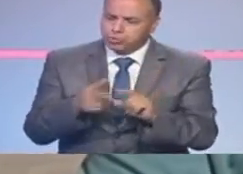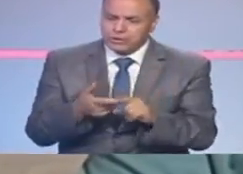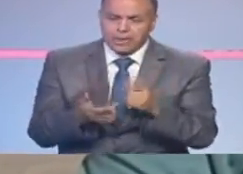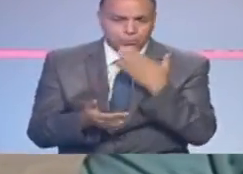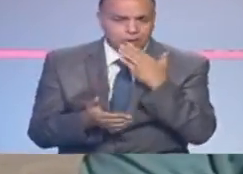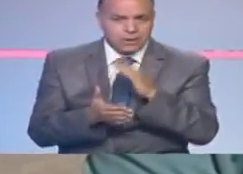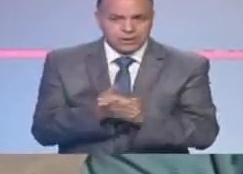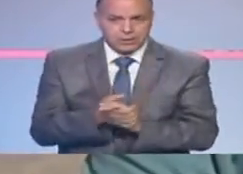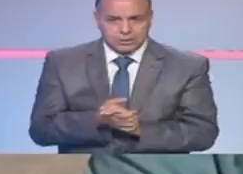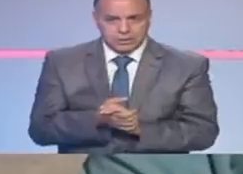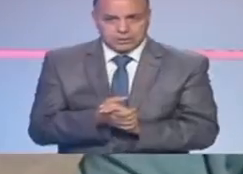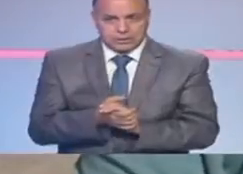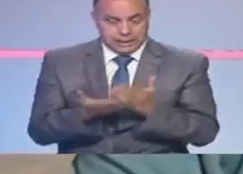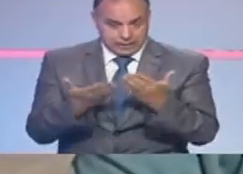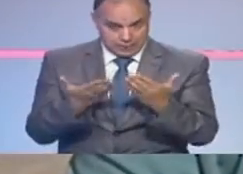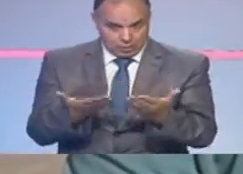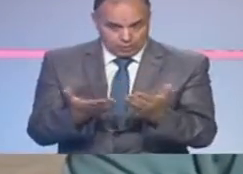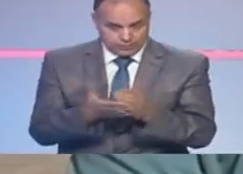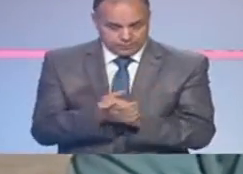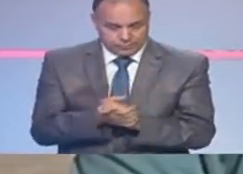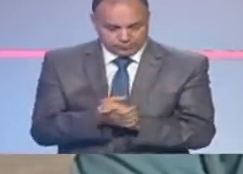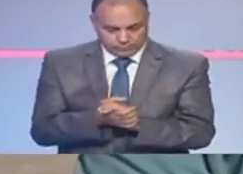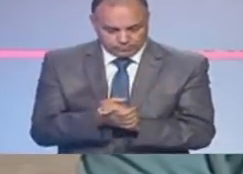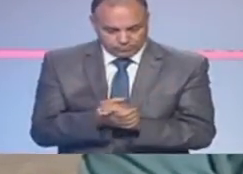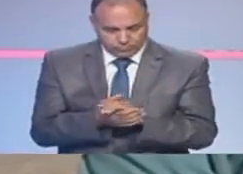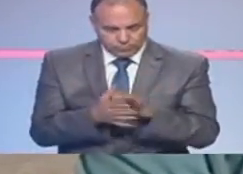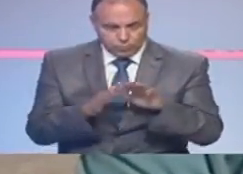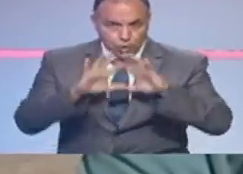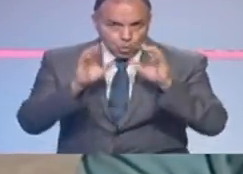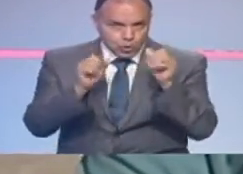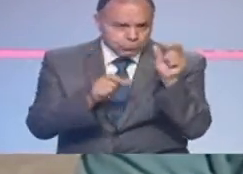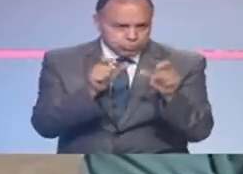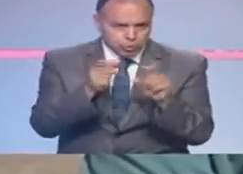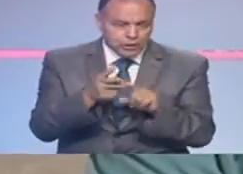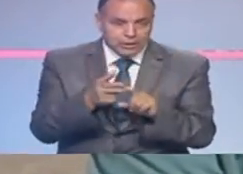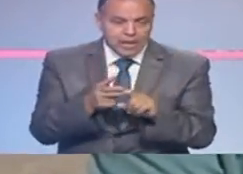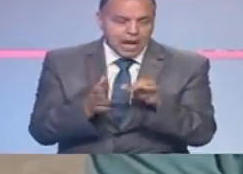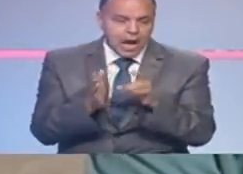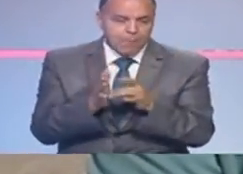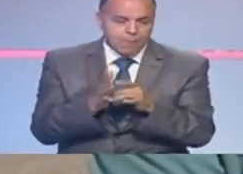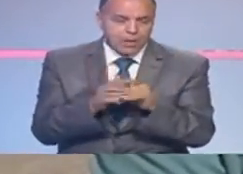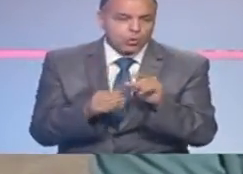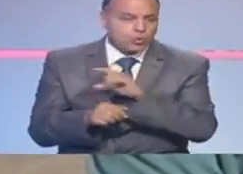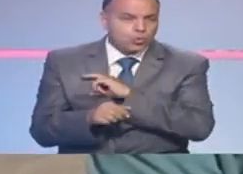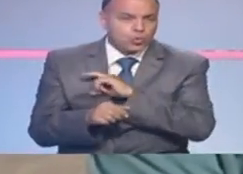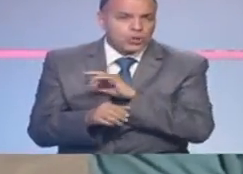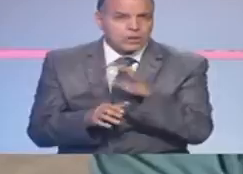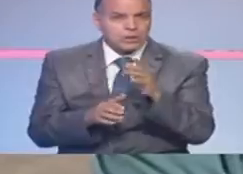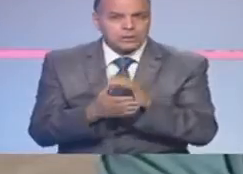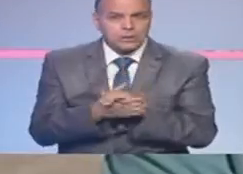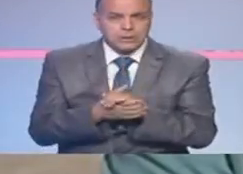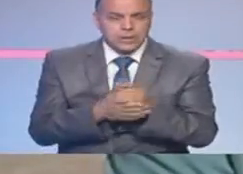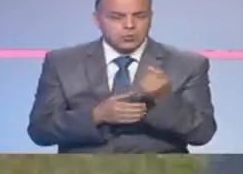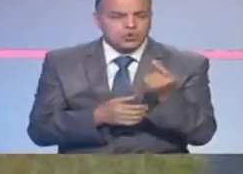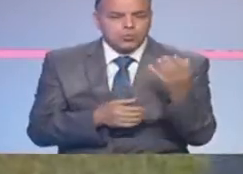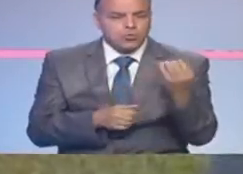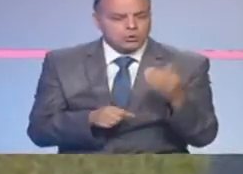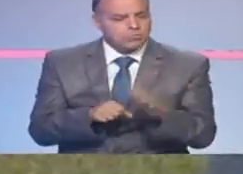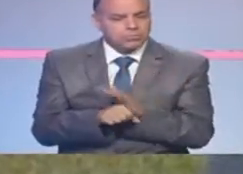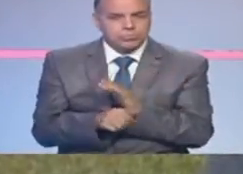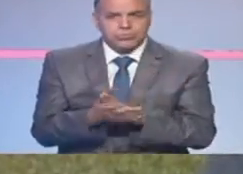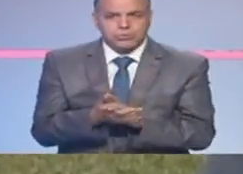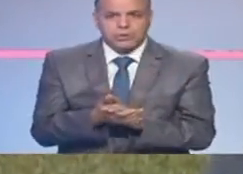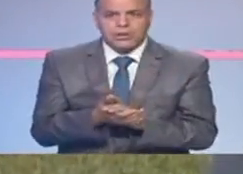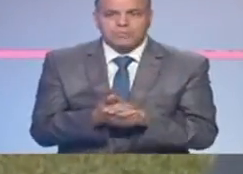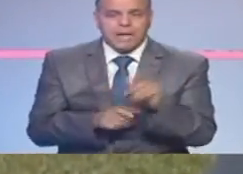والحمد لله لحد الان يعني عندنا طاقه استيعاب تقريبا في الحمامات وصفها يعني تقريبا مائه في المائه هناك